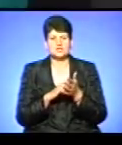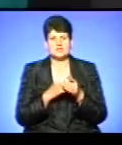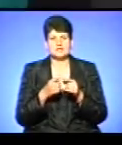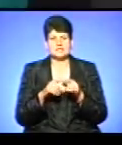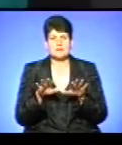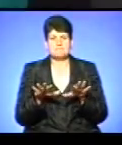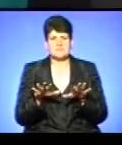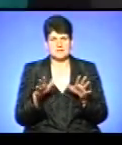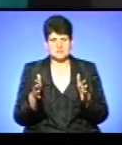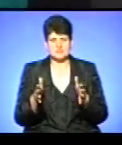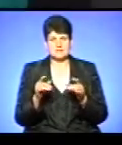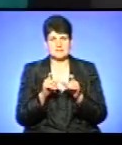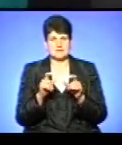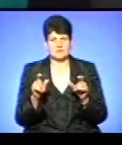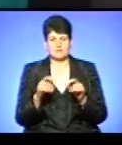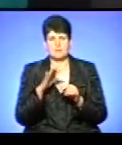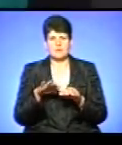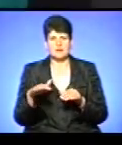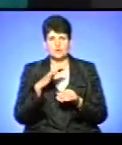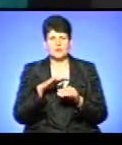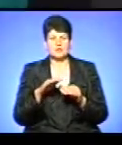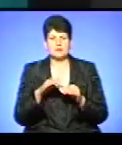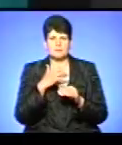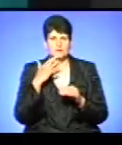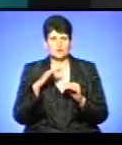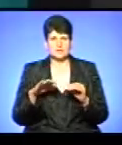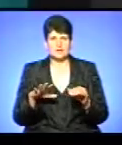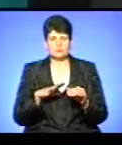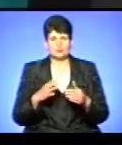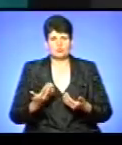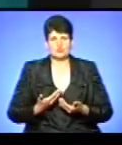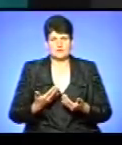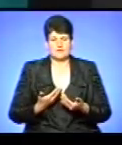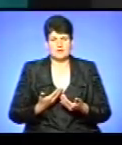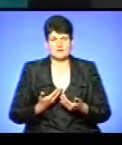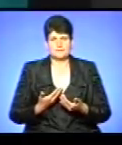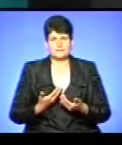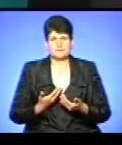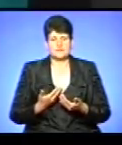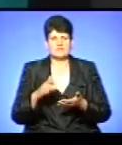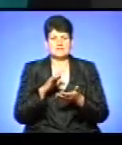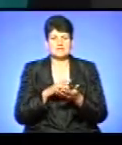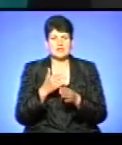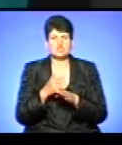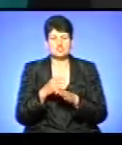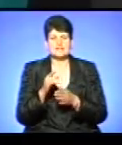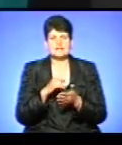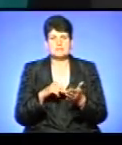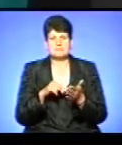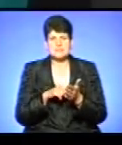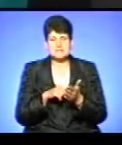місце розташування закладу. Багато дітей було, проживали і проживають в центральній частині міста